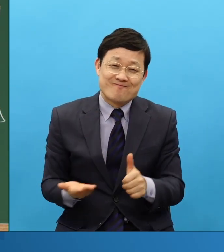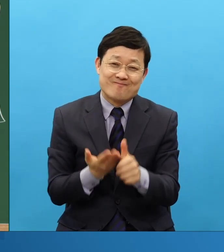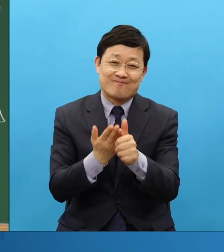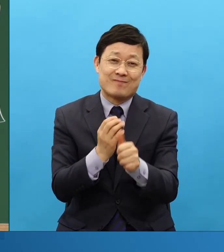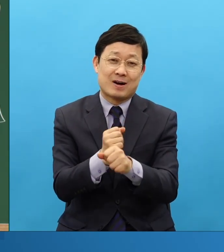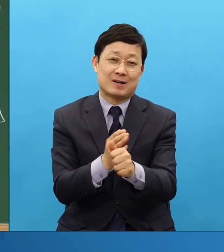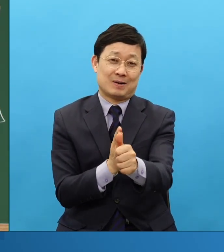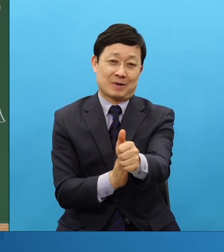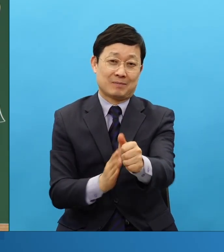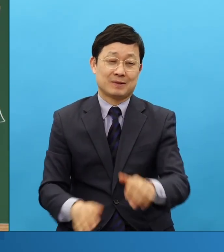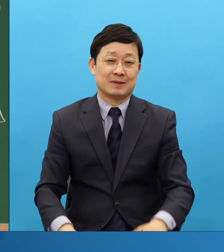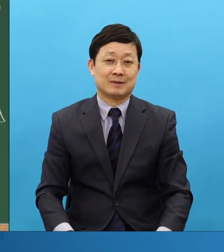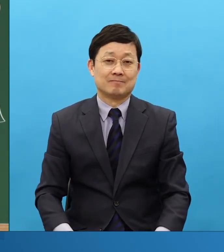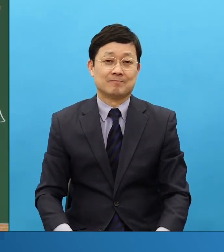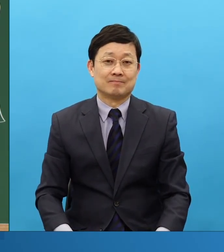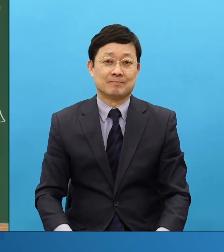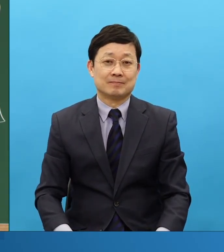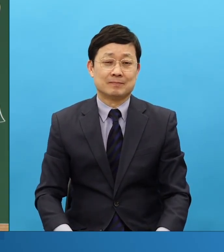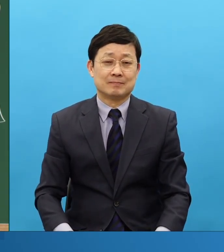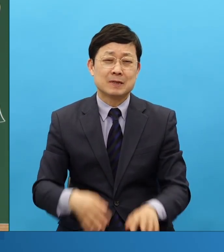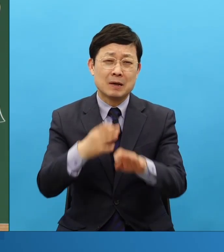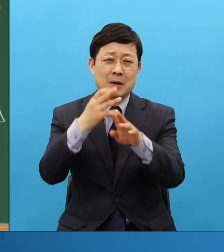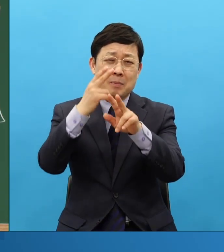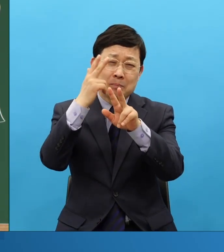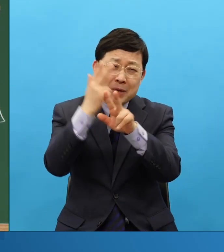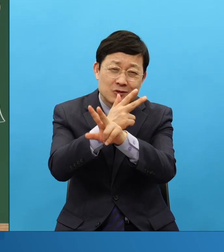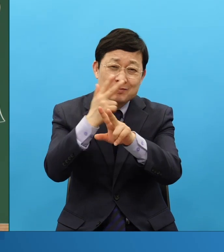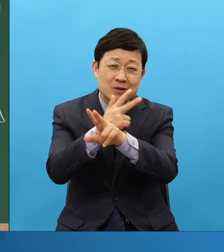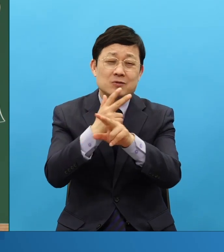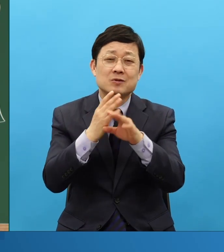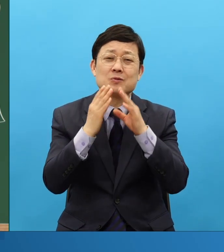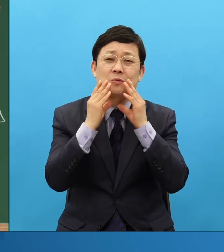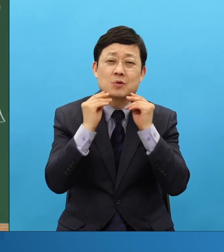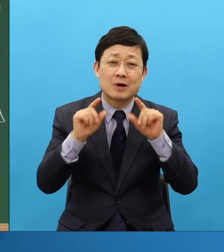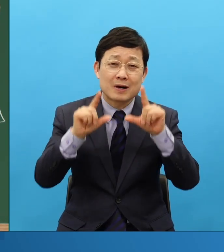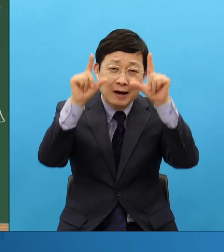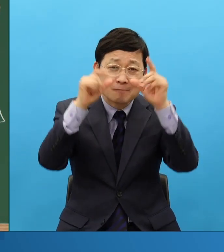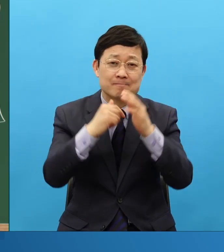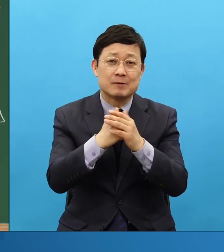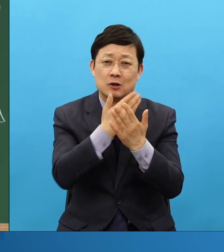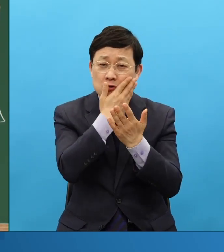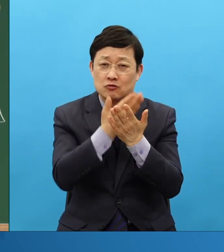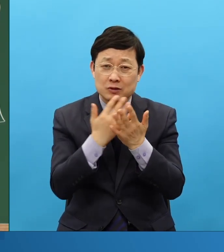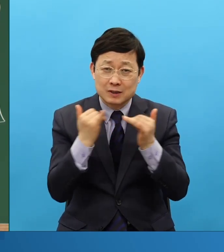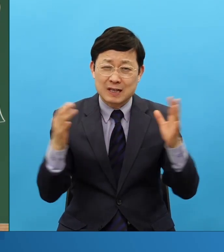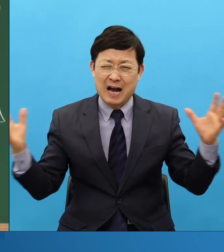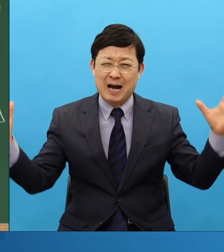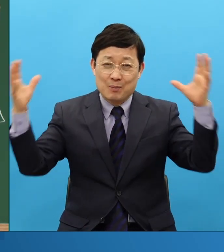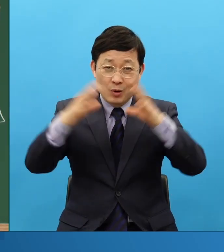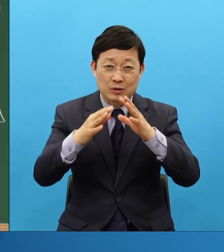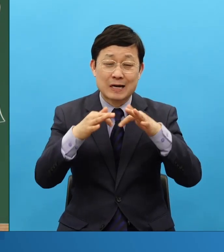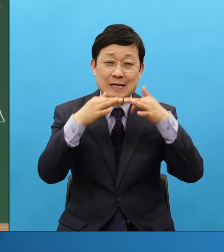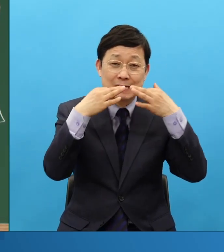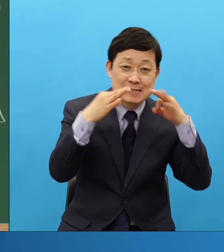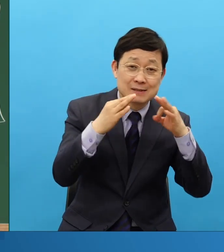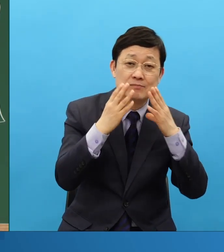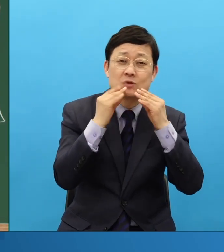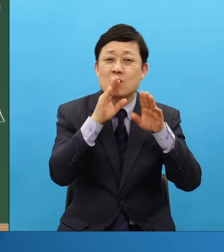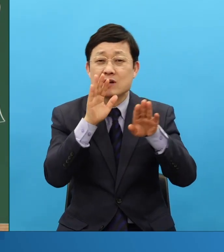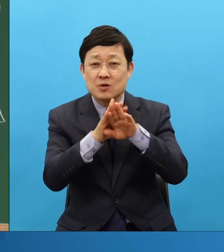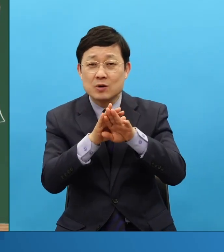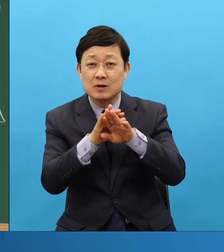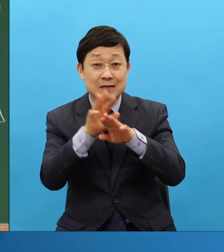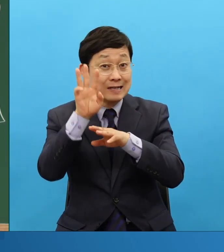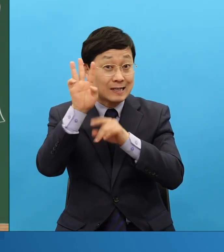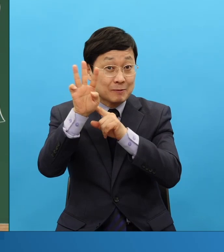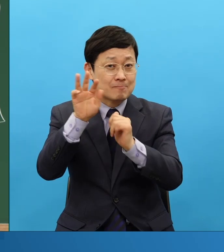remnants. 렘넌트 데이에만 하지 말고 이제는요, 애들은 몇 개 놓지 말고 이제 이런들이 완전히 검토일 시대를 여는 이런 눈을 떠야 돼요. And so it's